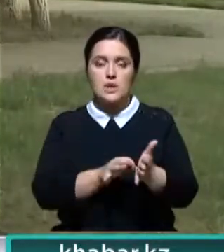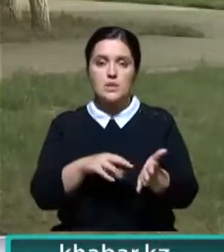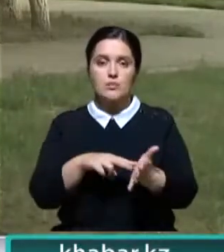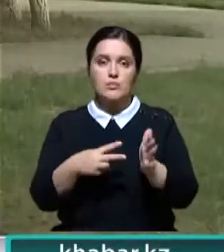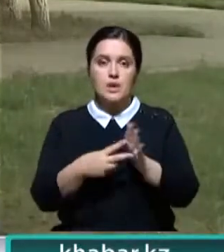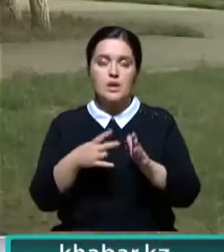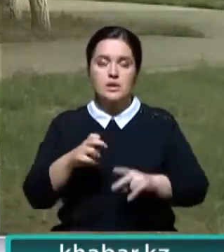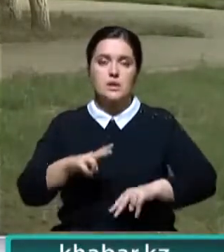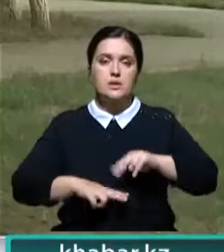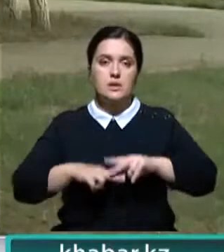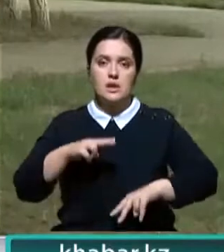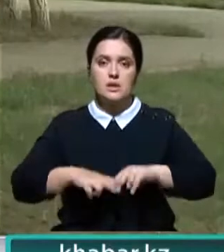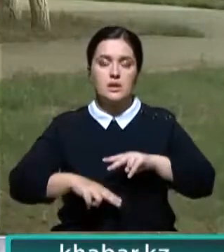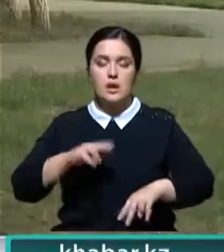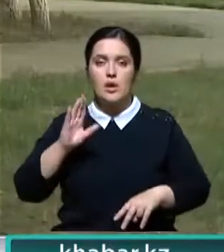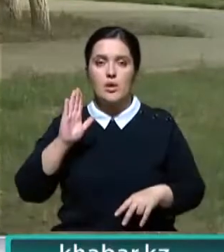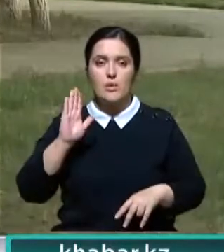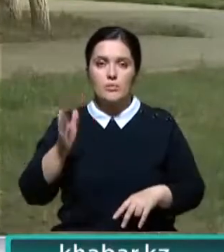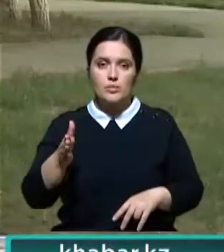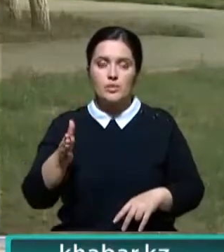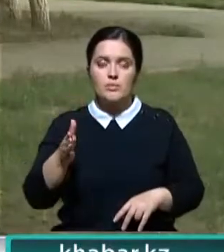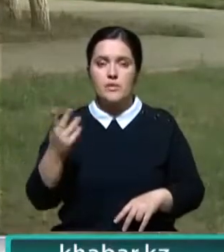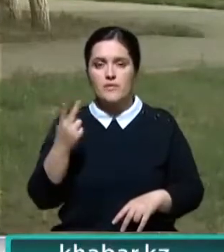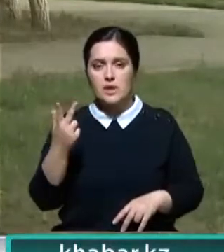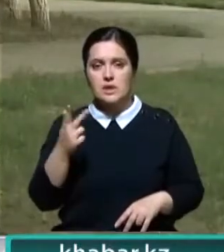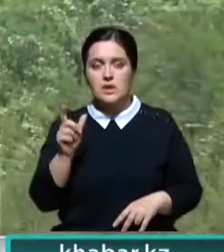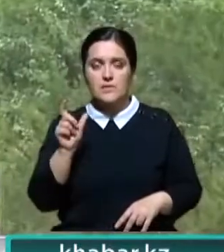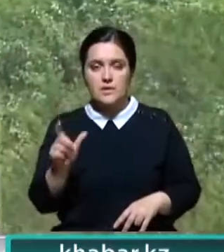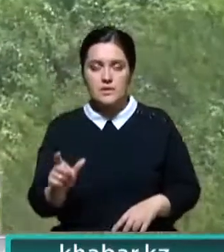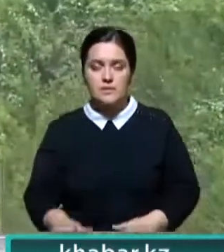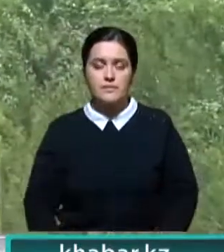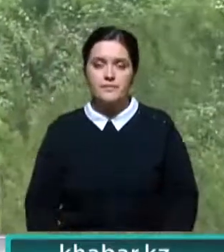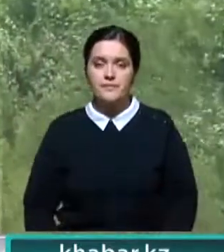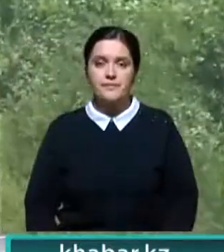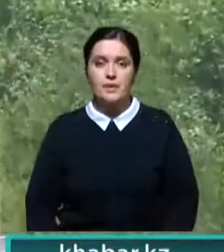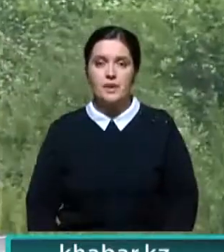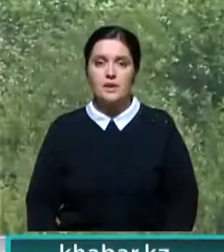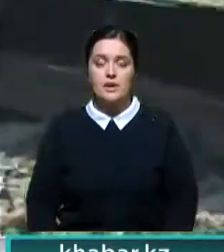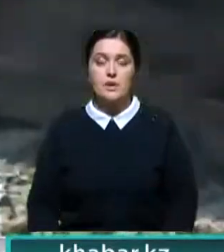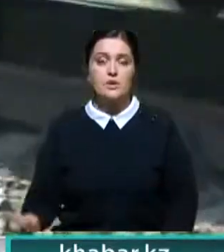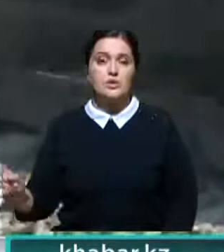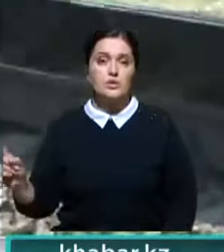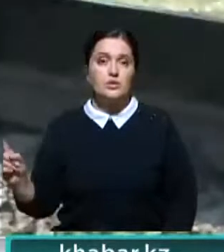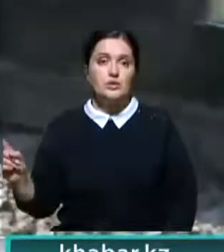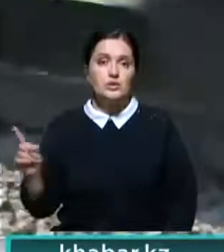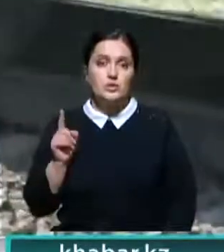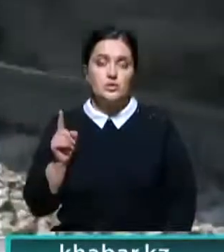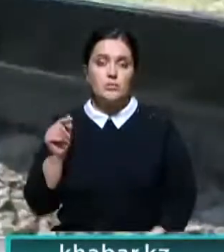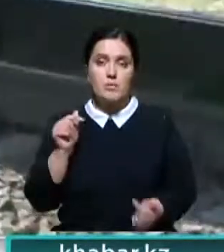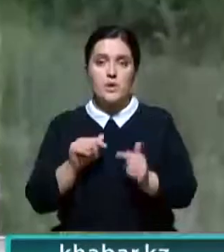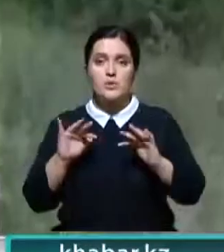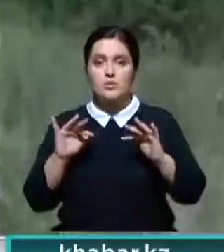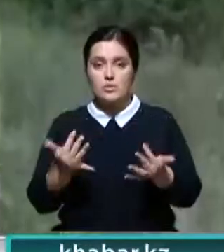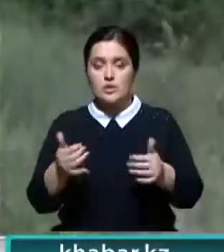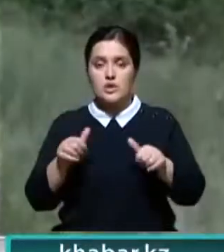на строительство. Это будет, наверное, второй-третий квартал следующего года. А пока госслужащие ждут подходящего случая для решения